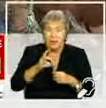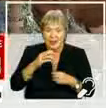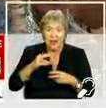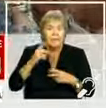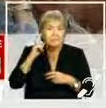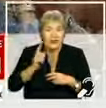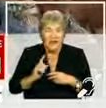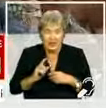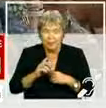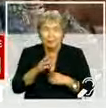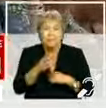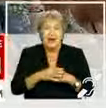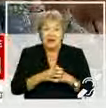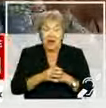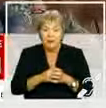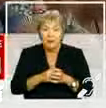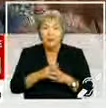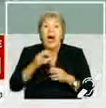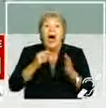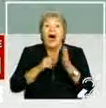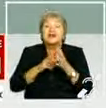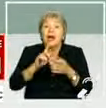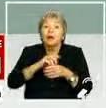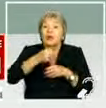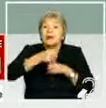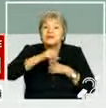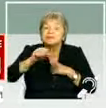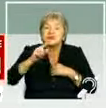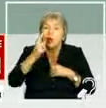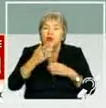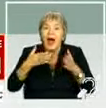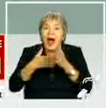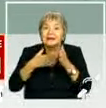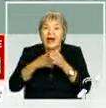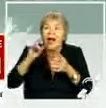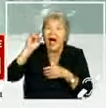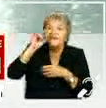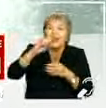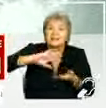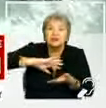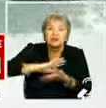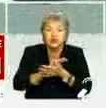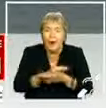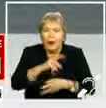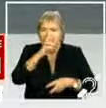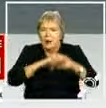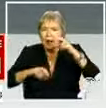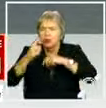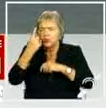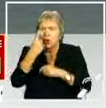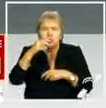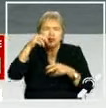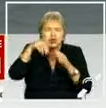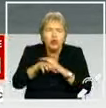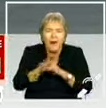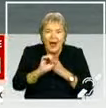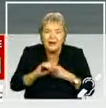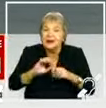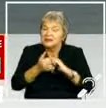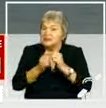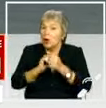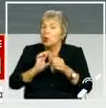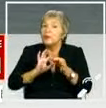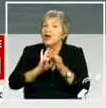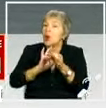pe mal a putut vedea cum este respins un atac al aviației inamice, cum este căutat un submarin inamic sau cum este manevrat